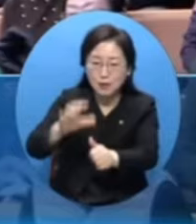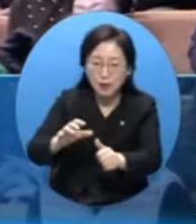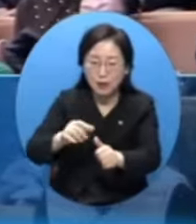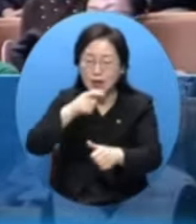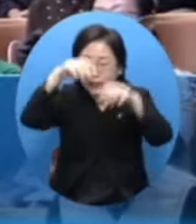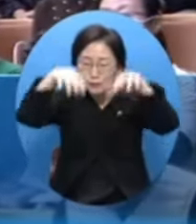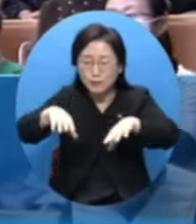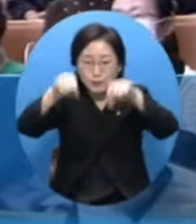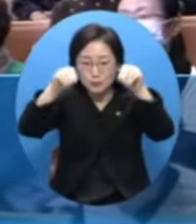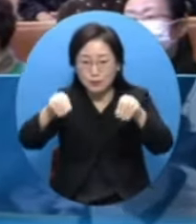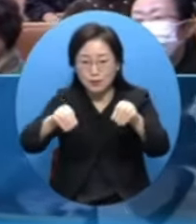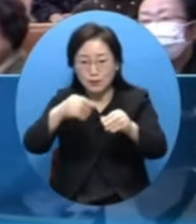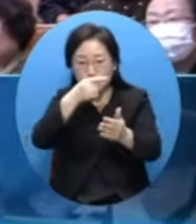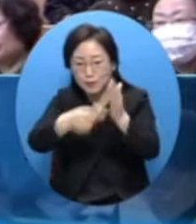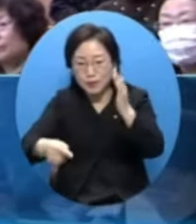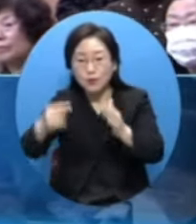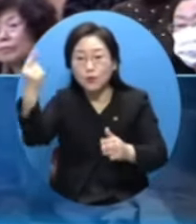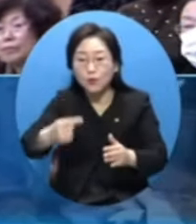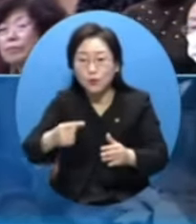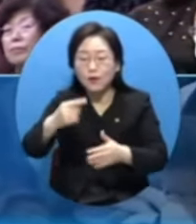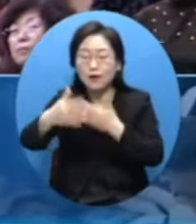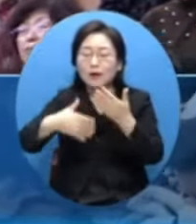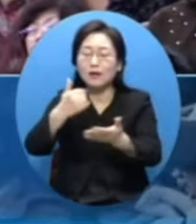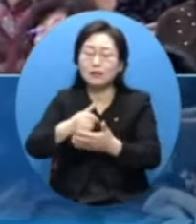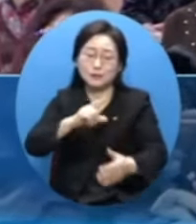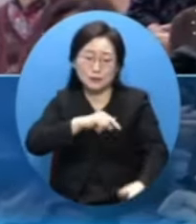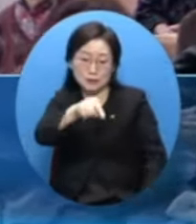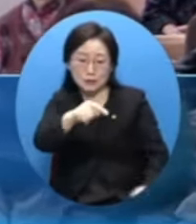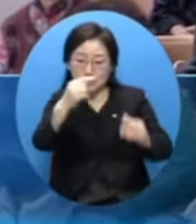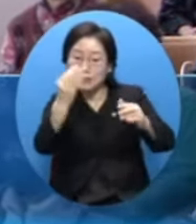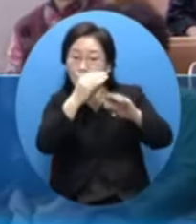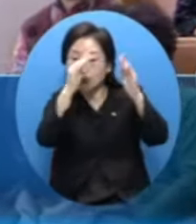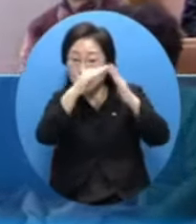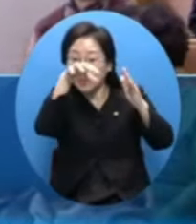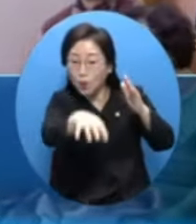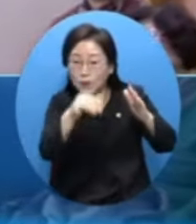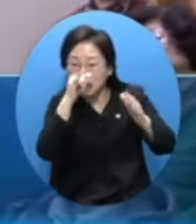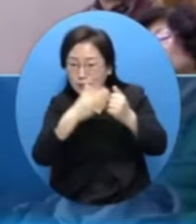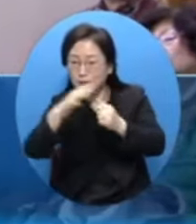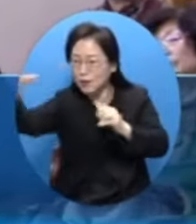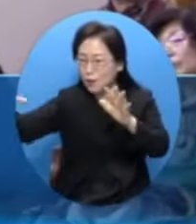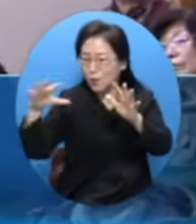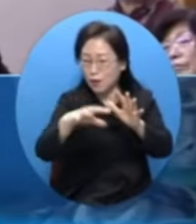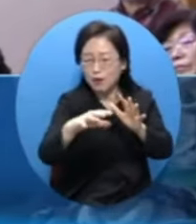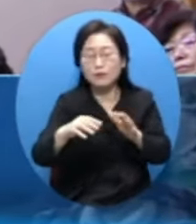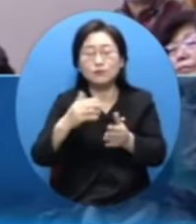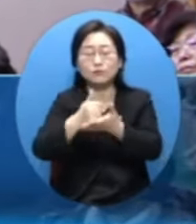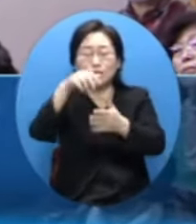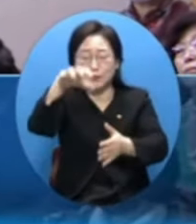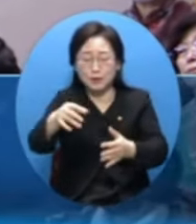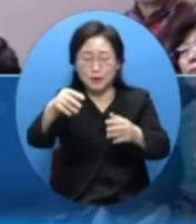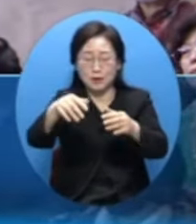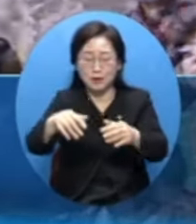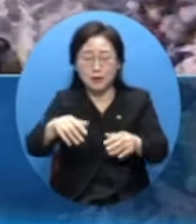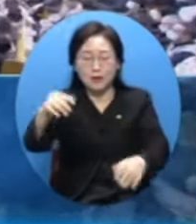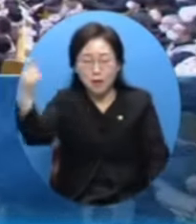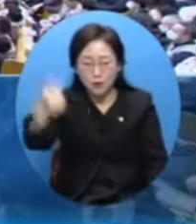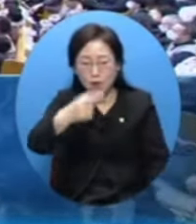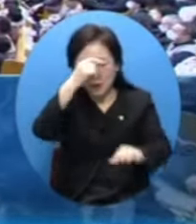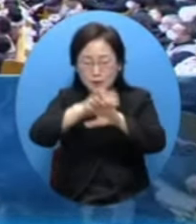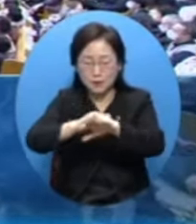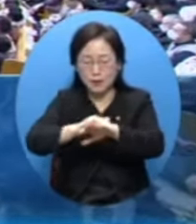우리에게 임하면 주의 이름이 이 성전에 있으니 우리가 이 성전 앞에 앞과 주 앞에서 서서 이